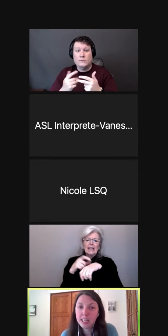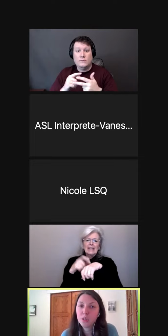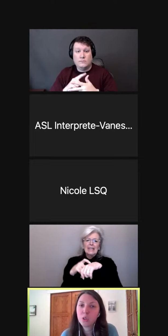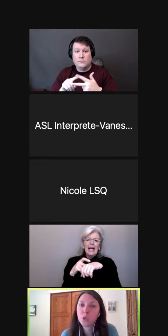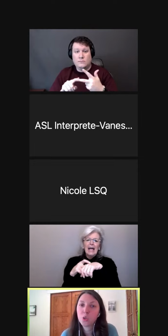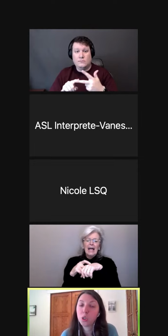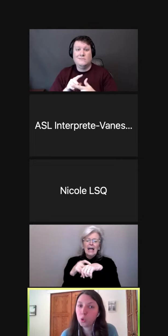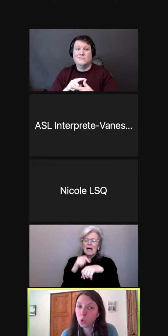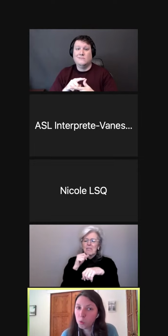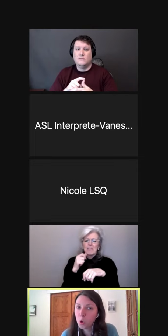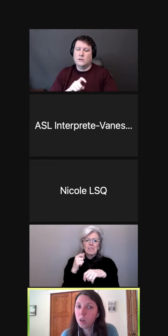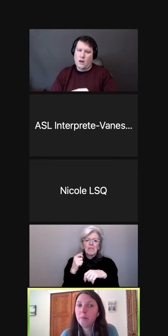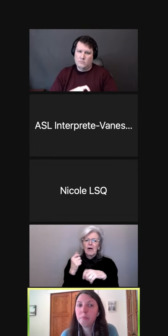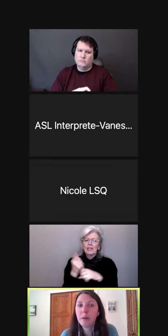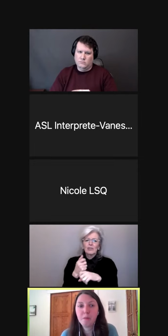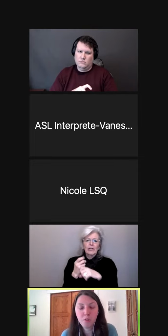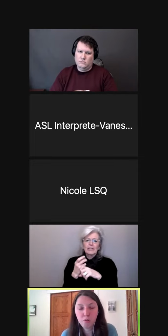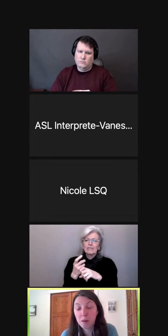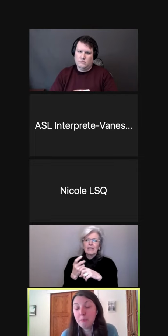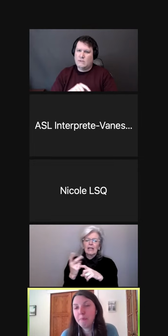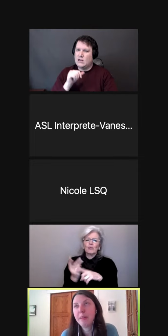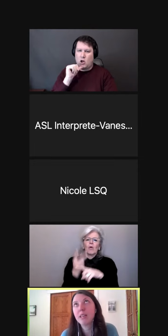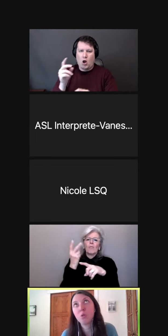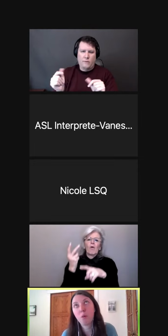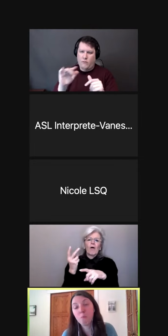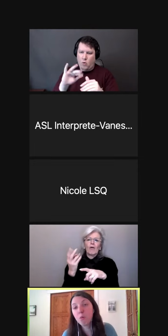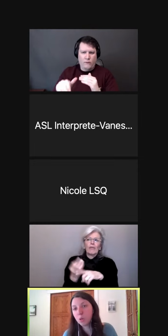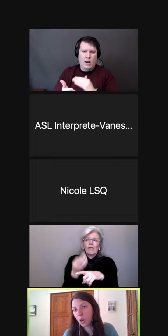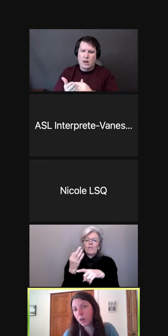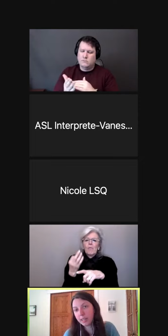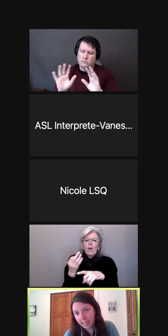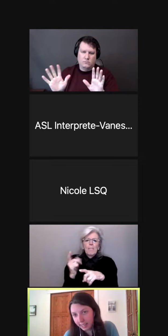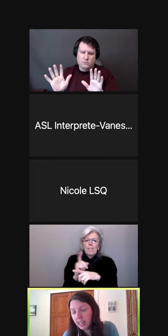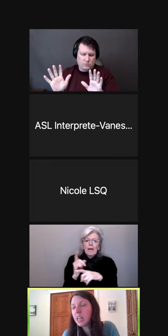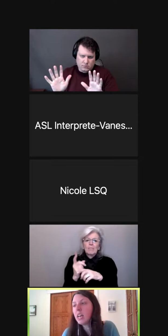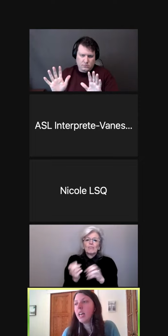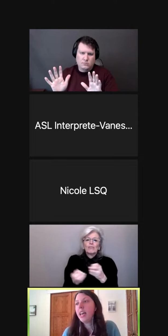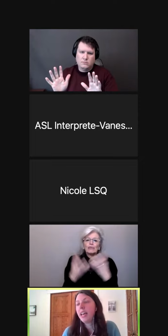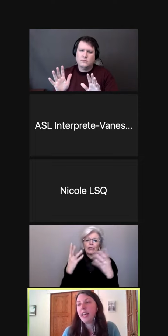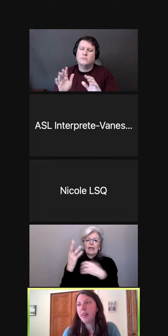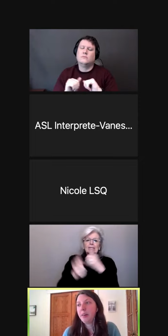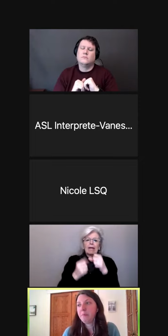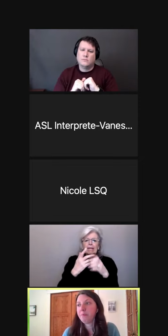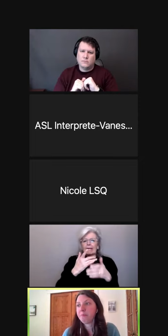qui se fait sur deux mois, même neuf mois, même bien sur plusieurs années.